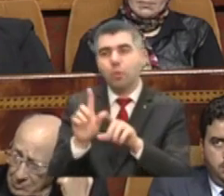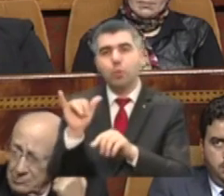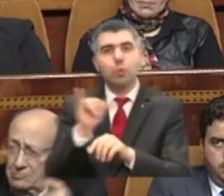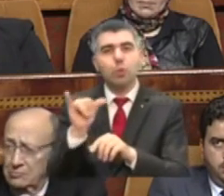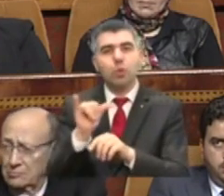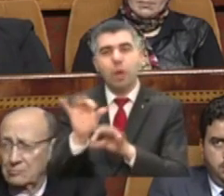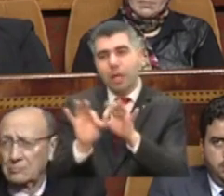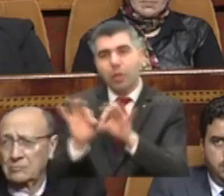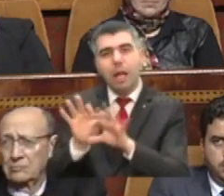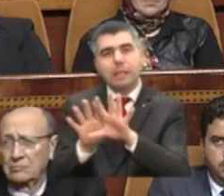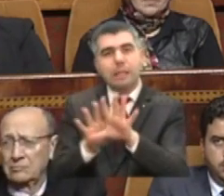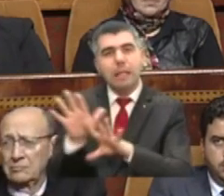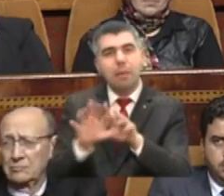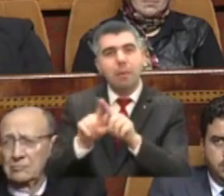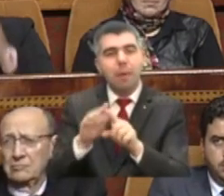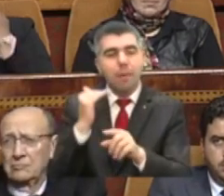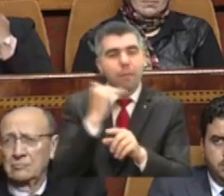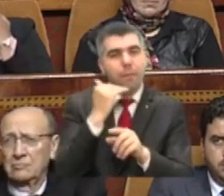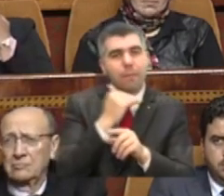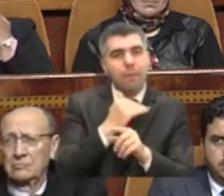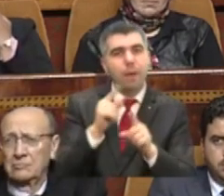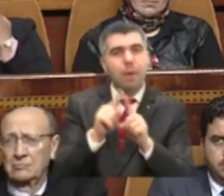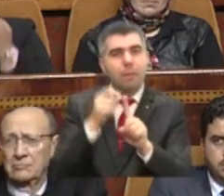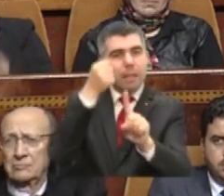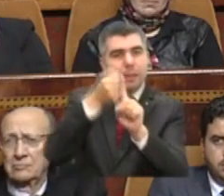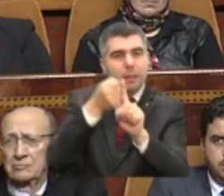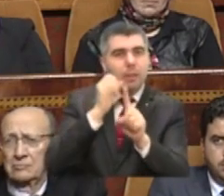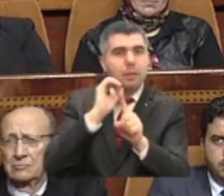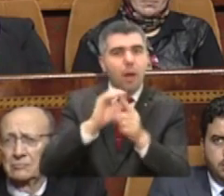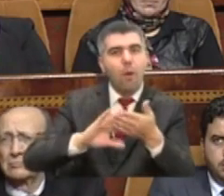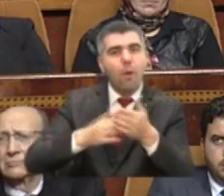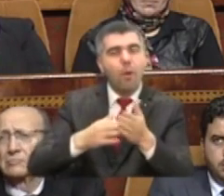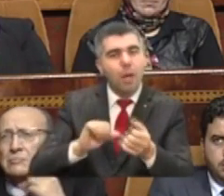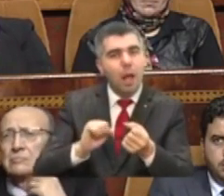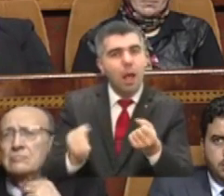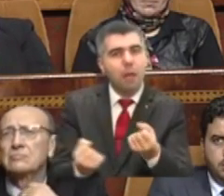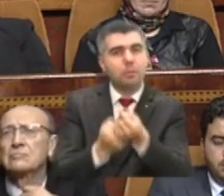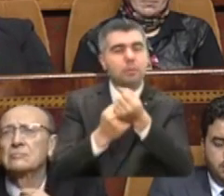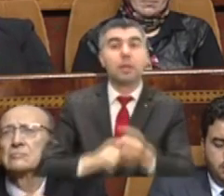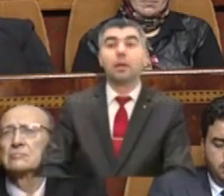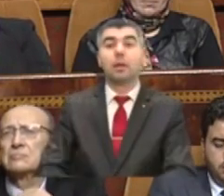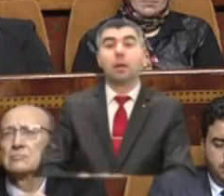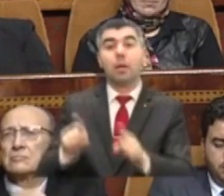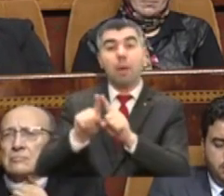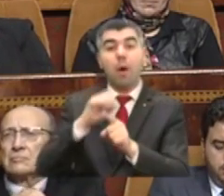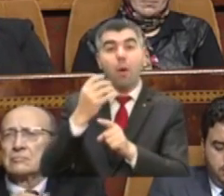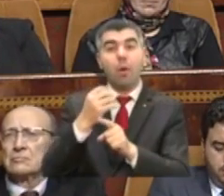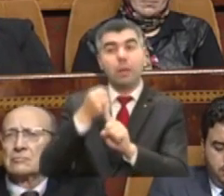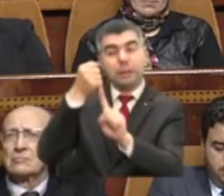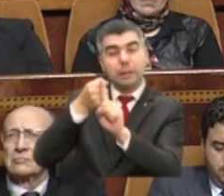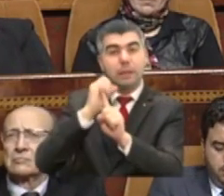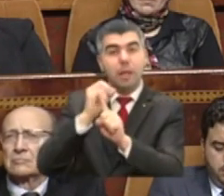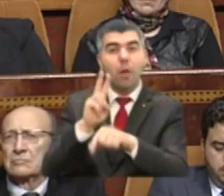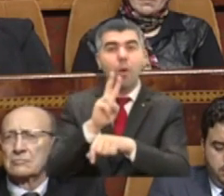اتخذتها الحكومة لتسريع وتيرة الإصلاحات في هذا المجال، وما هي الأوراش التي أعدتها الحكومة برسم